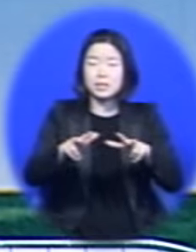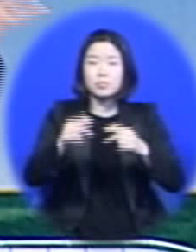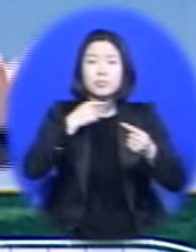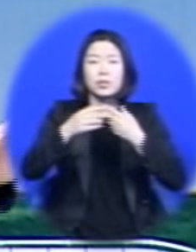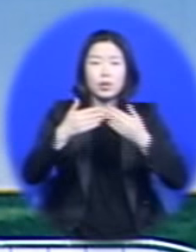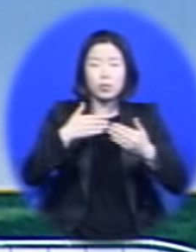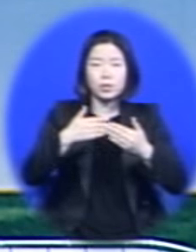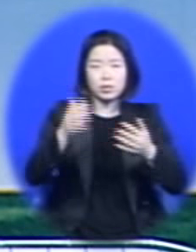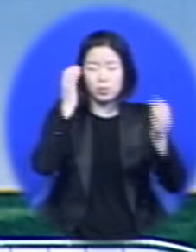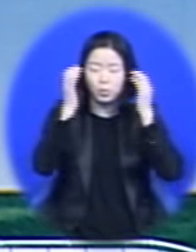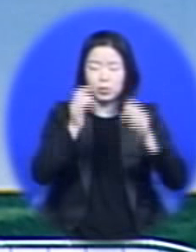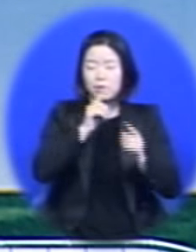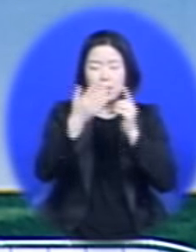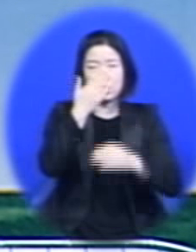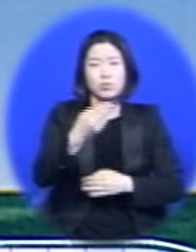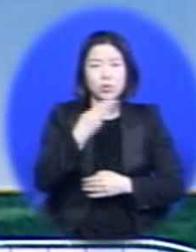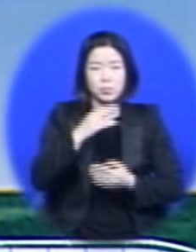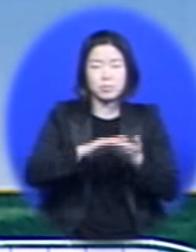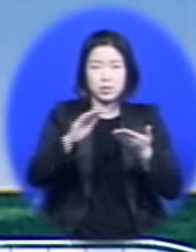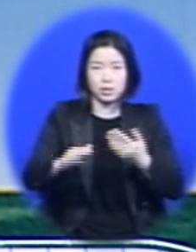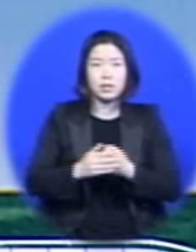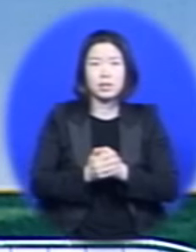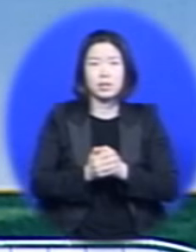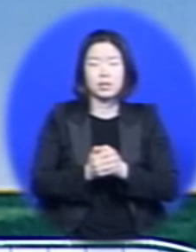있는 고통이 말할 수가 없습니다.